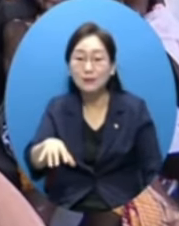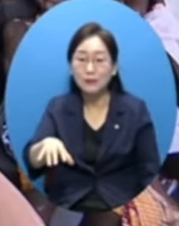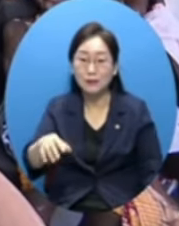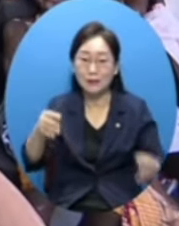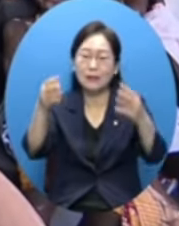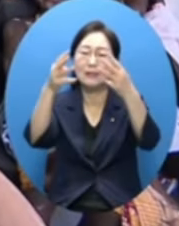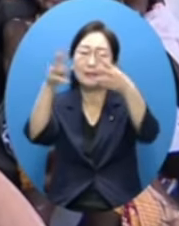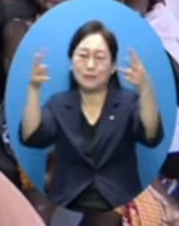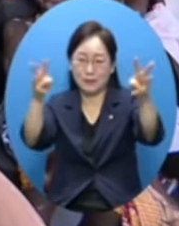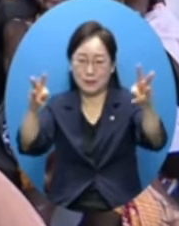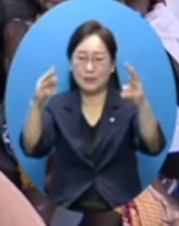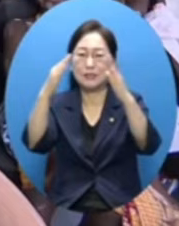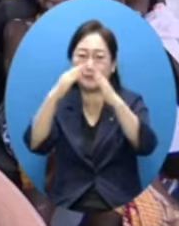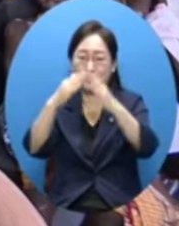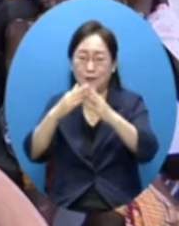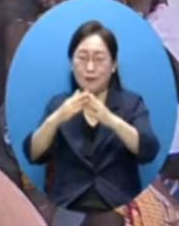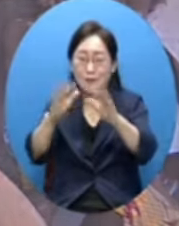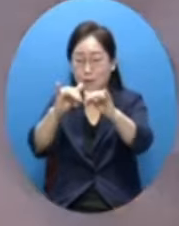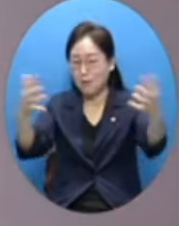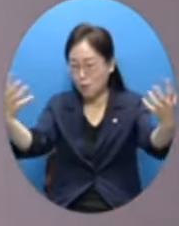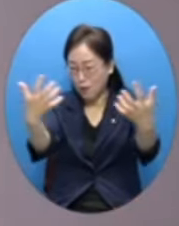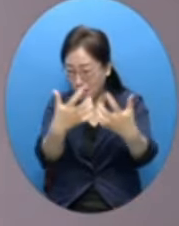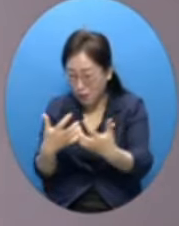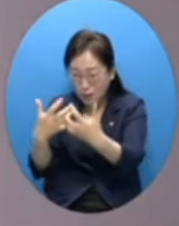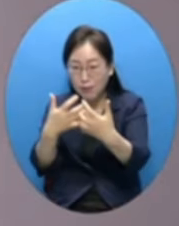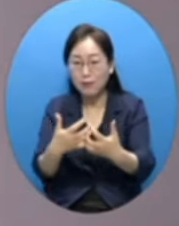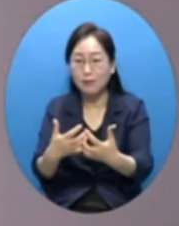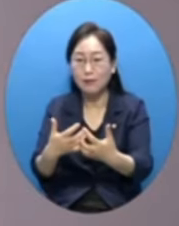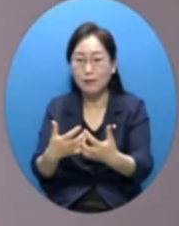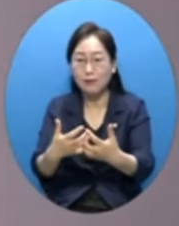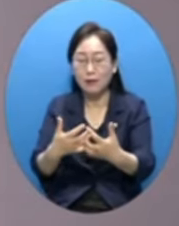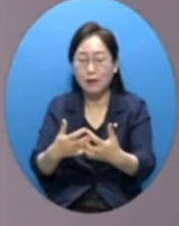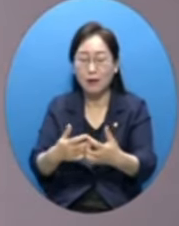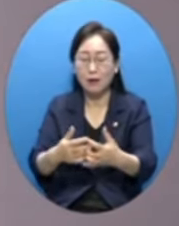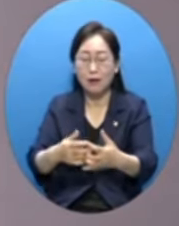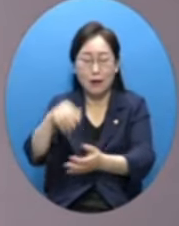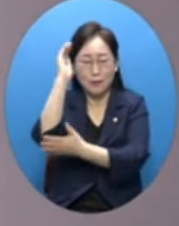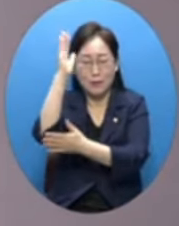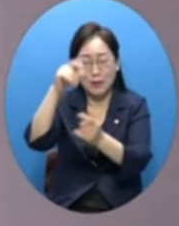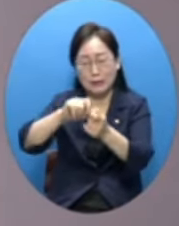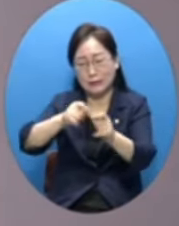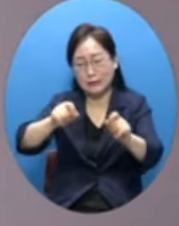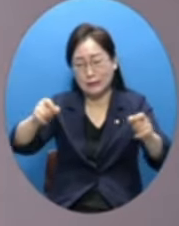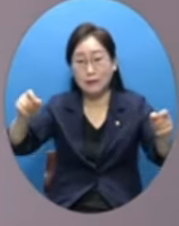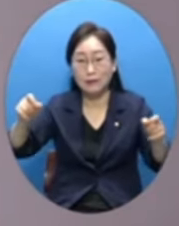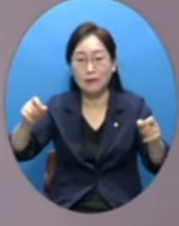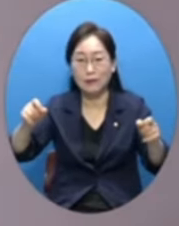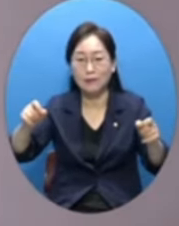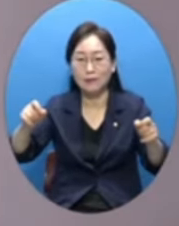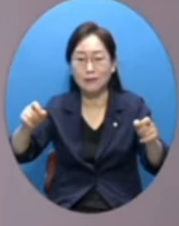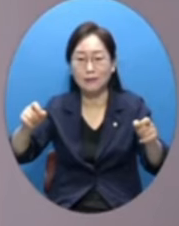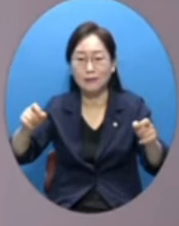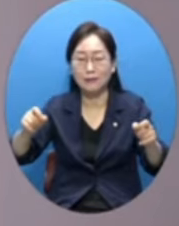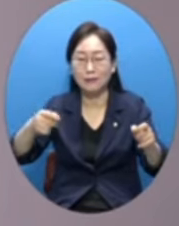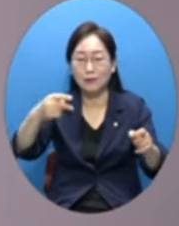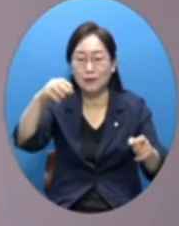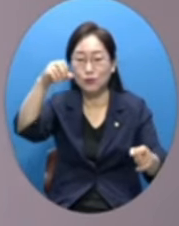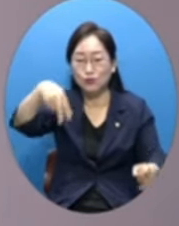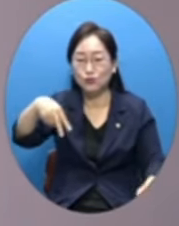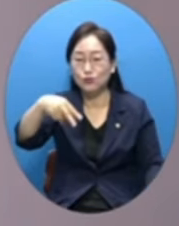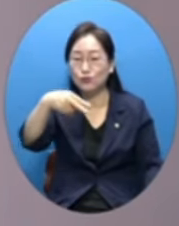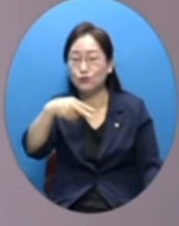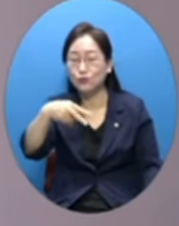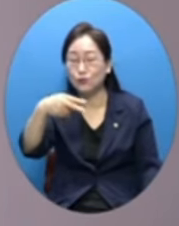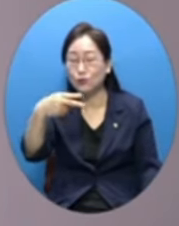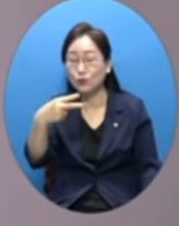있는 방이었습니다 사람이 가득 차서 예배를 드리는데 말씀이 길어졌습니다 그러니까 유도라 하 한